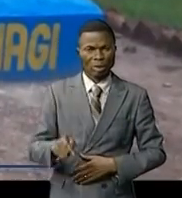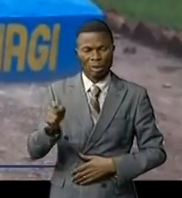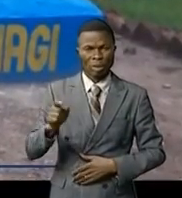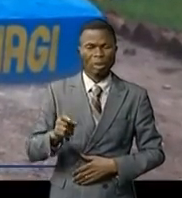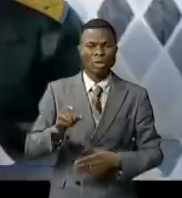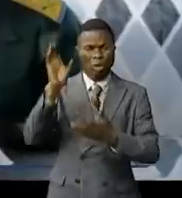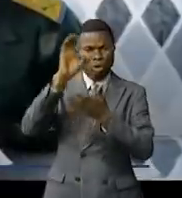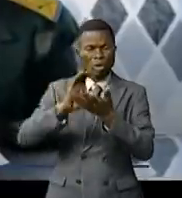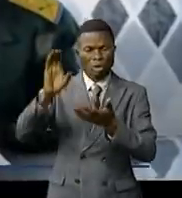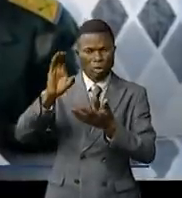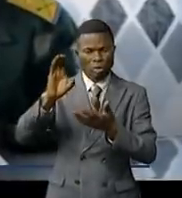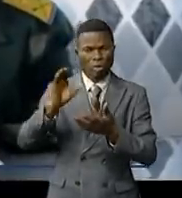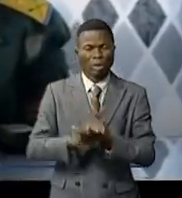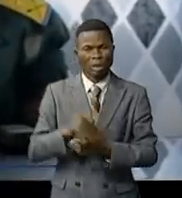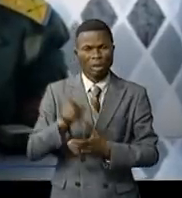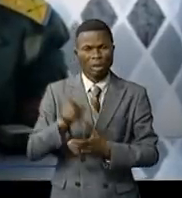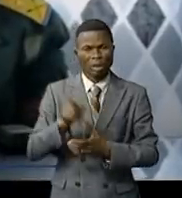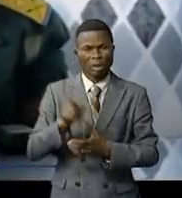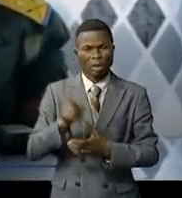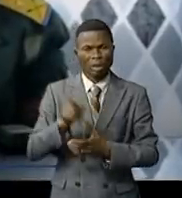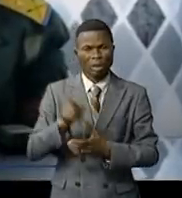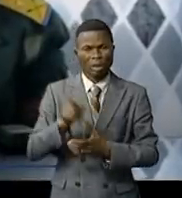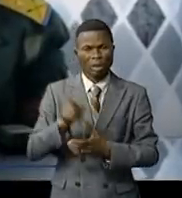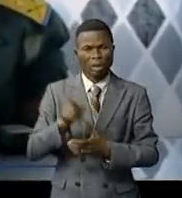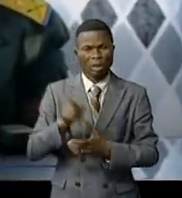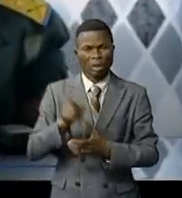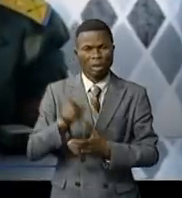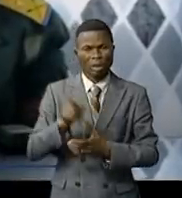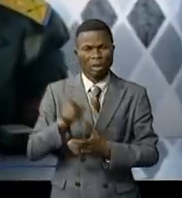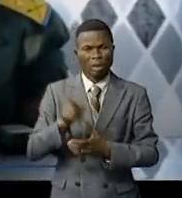colonel Dissanoa Lalouaja, précise que